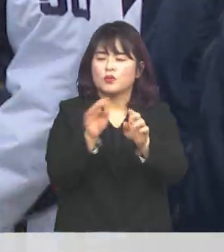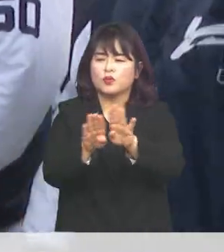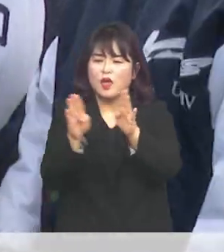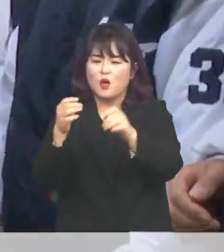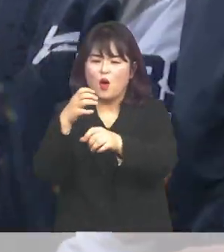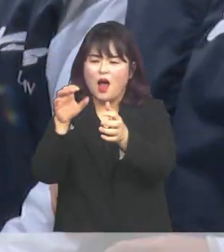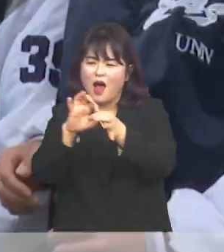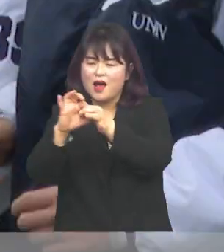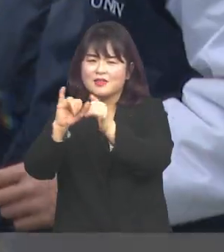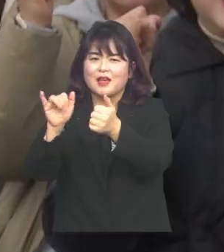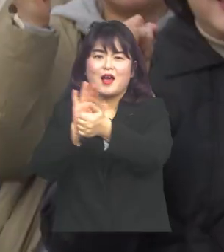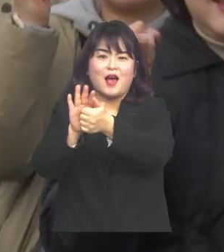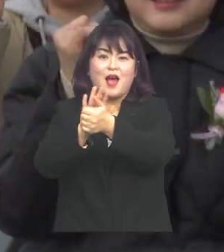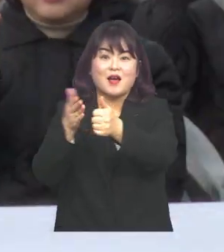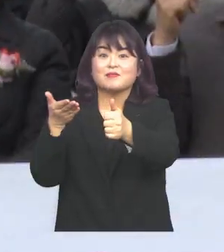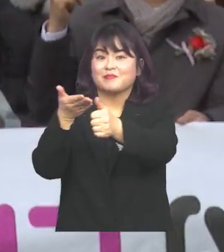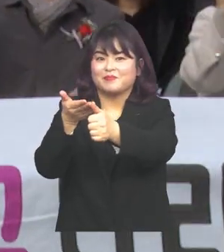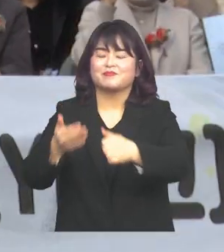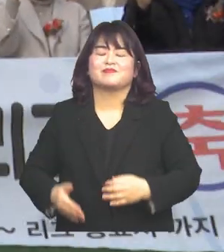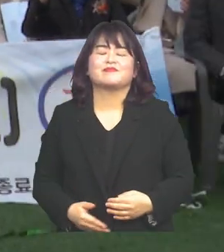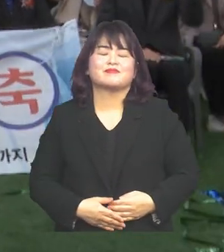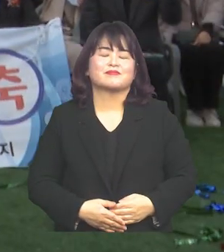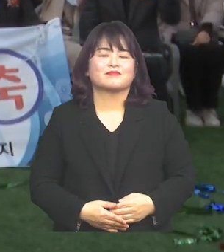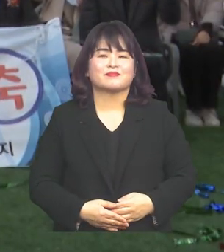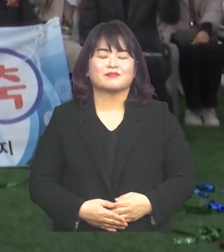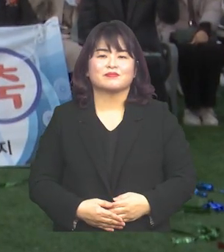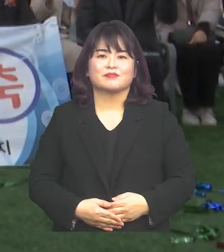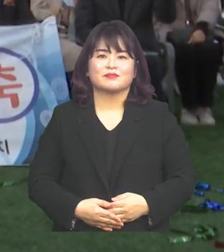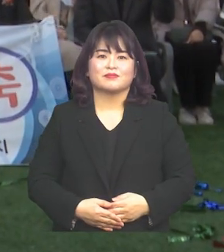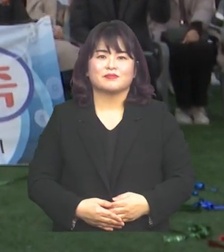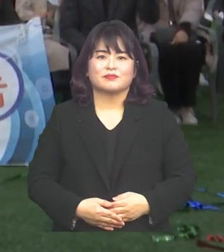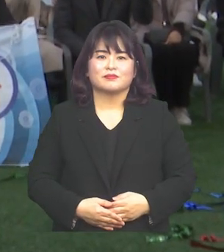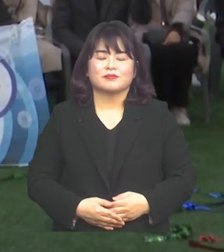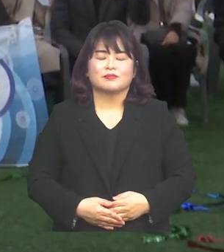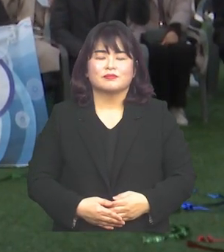대회를 준비한 관계자들에게 감사의 뜻을 표했습니다.